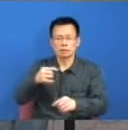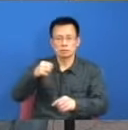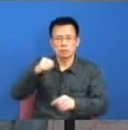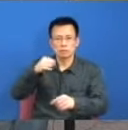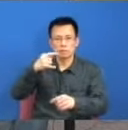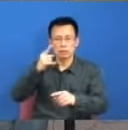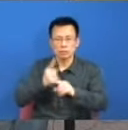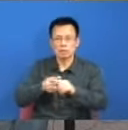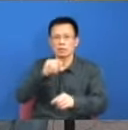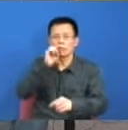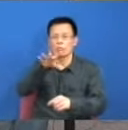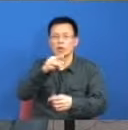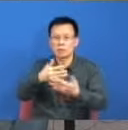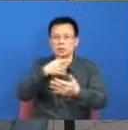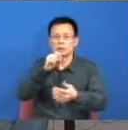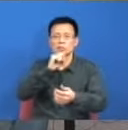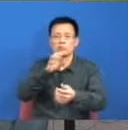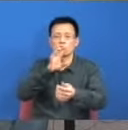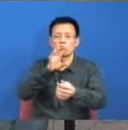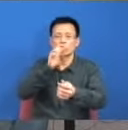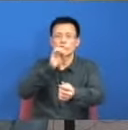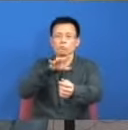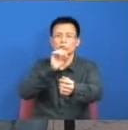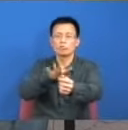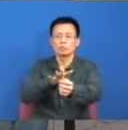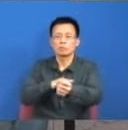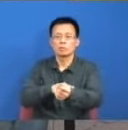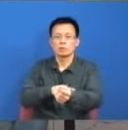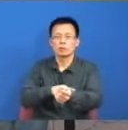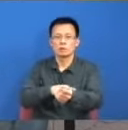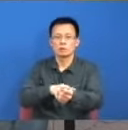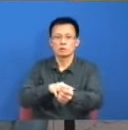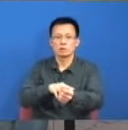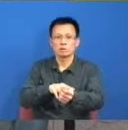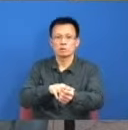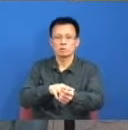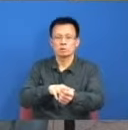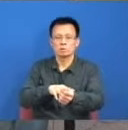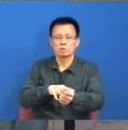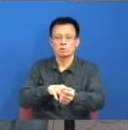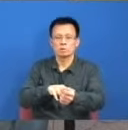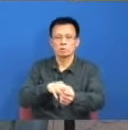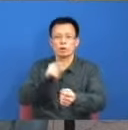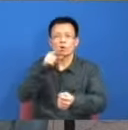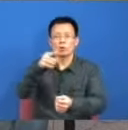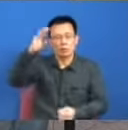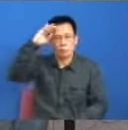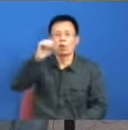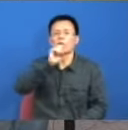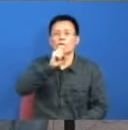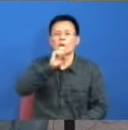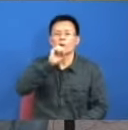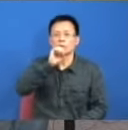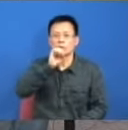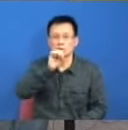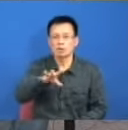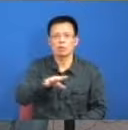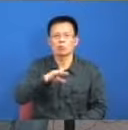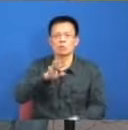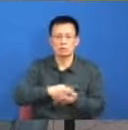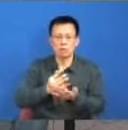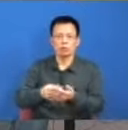嘅喎，佢哋話啦嚇。 佢哋話有，但係我哋所有人都感覺唔到呢樣嘢喎。如果唔係冇由我負責談判嘅人都唔